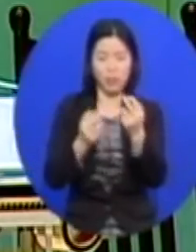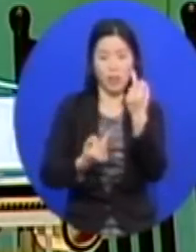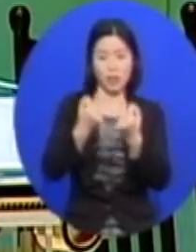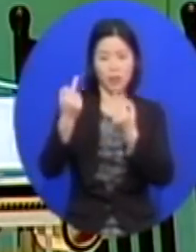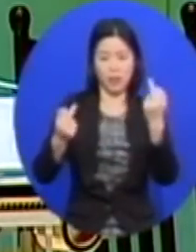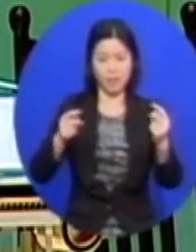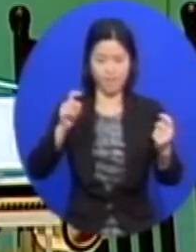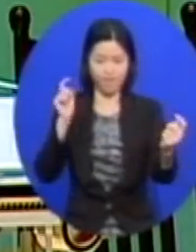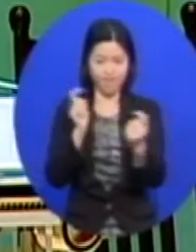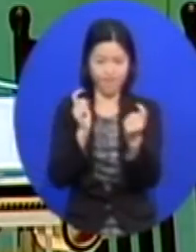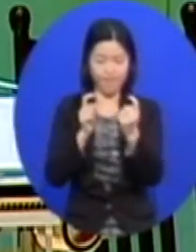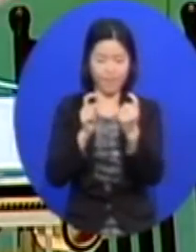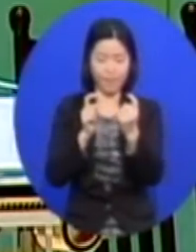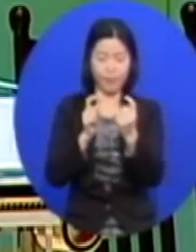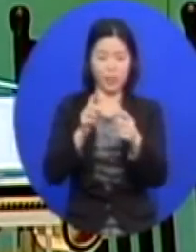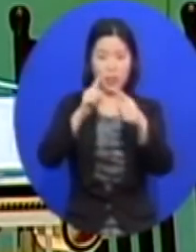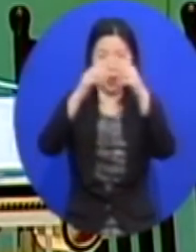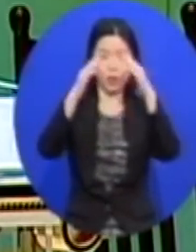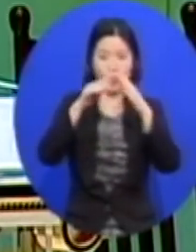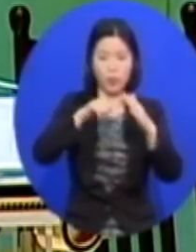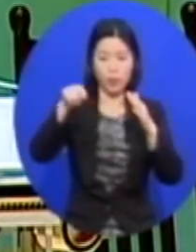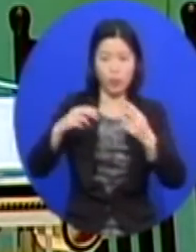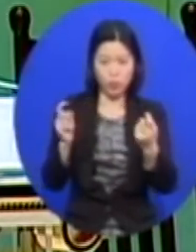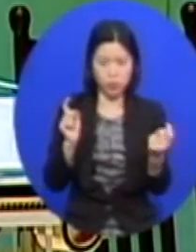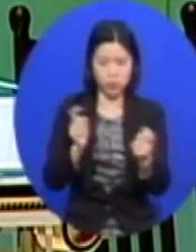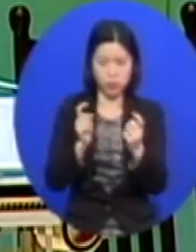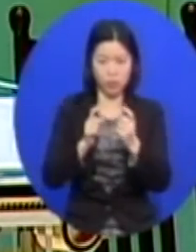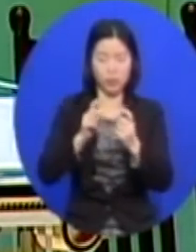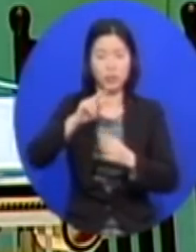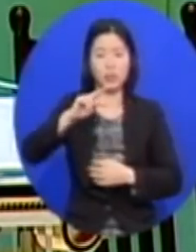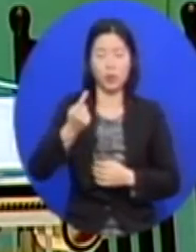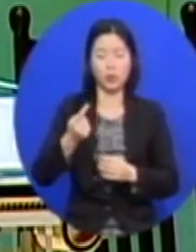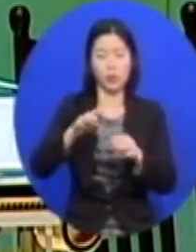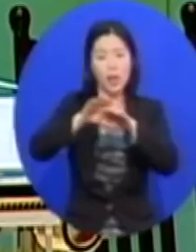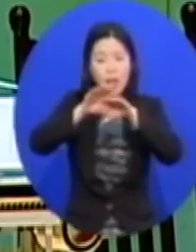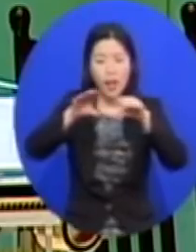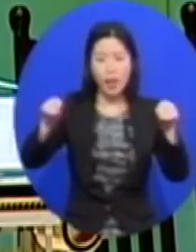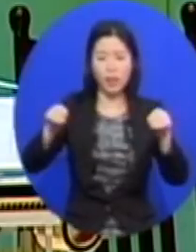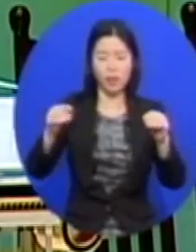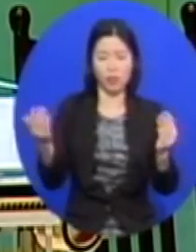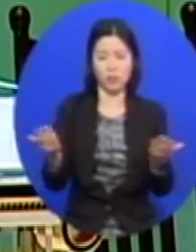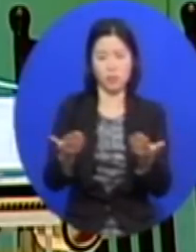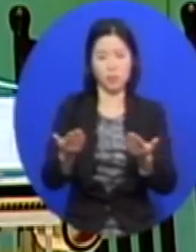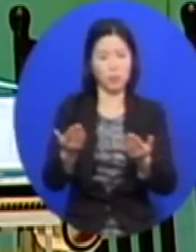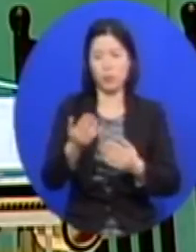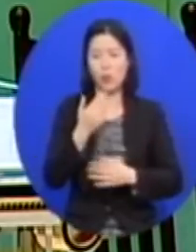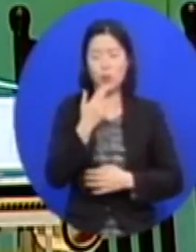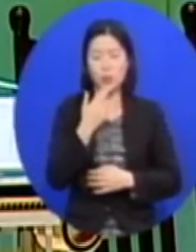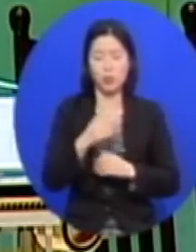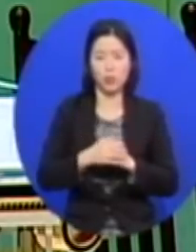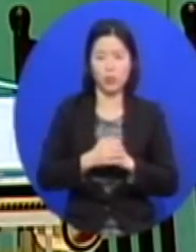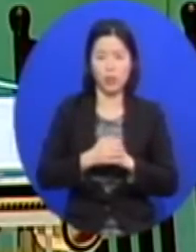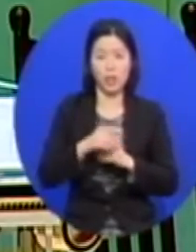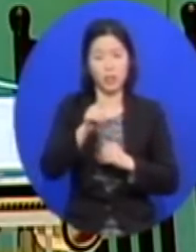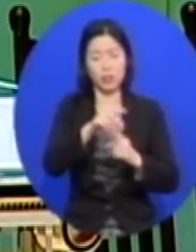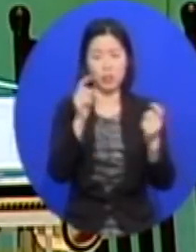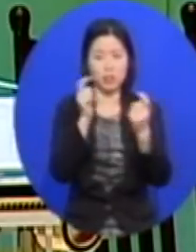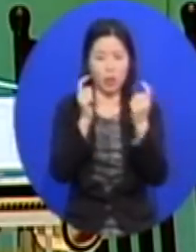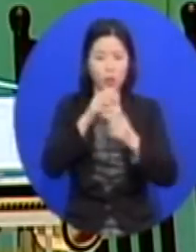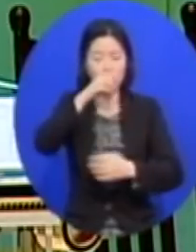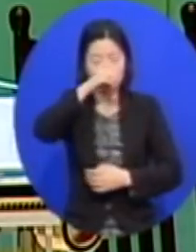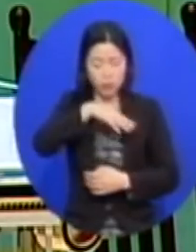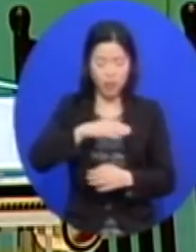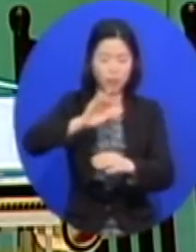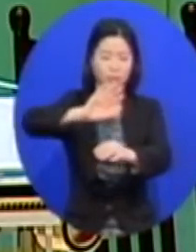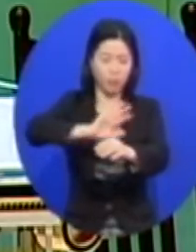싸우고 교인들 끼리 싸워도 해결이 길이 없는 거예요 그렇게 싸우고 그저 하나님 앞에